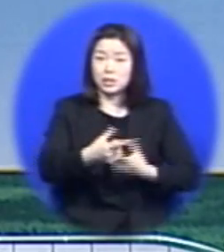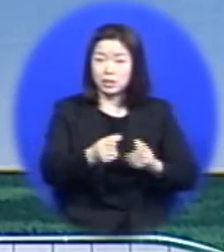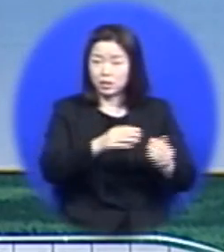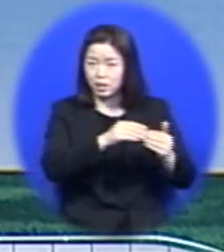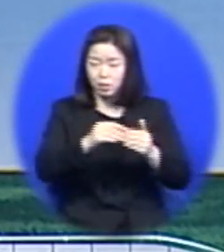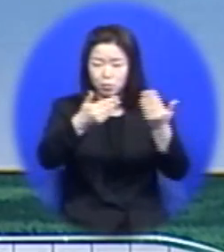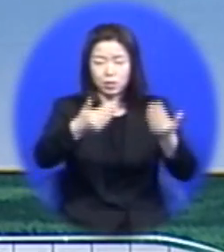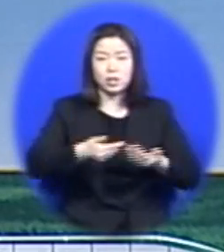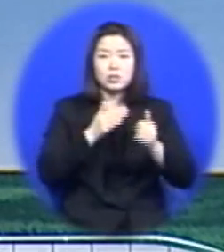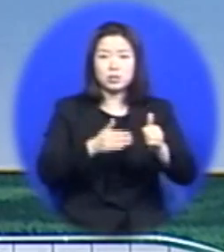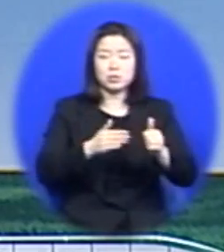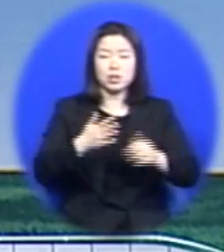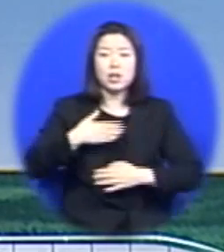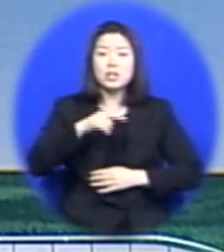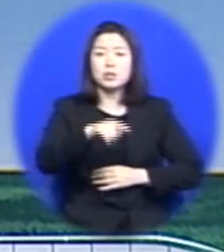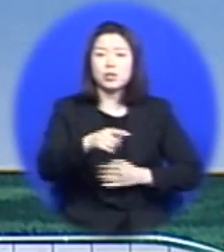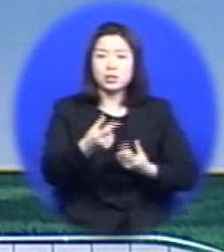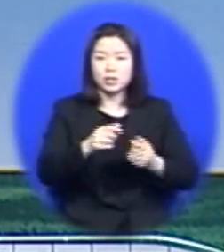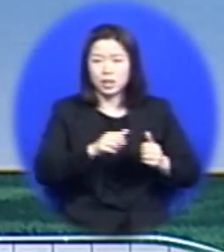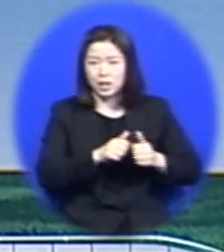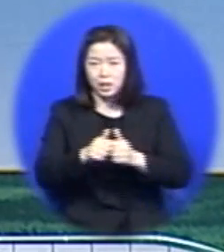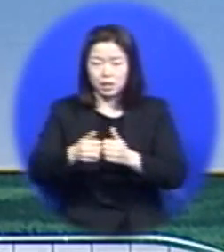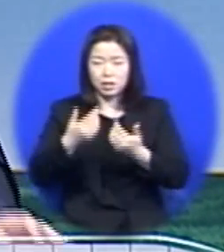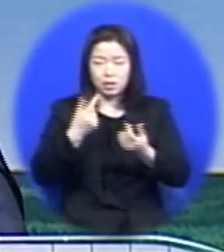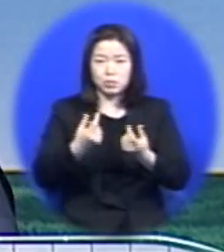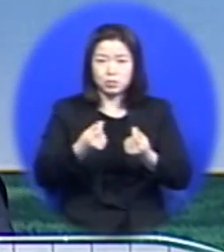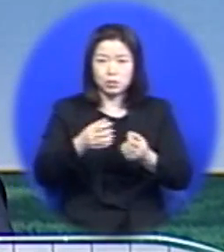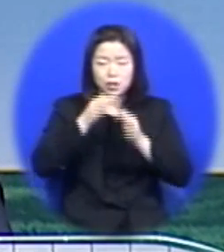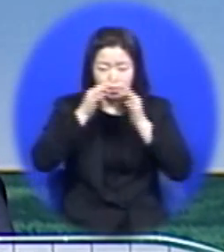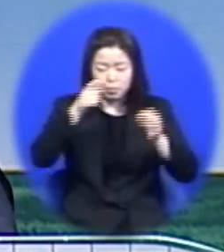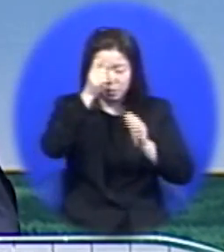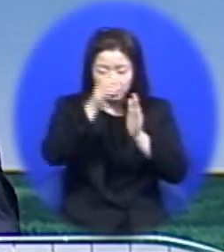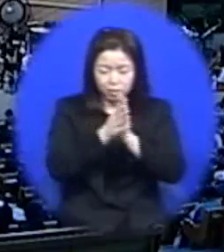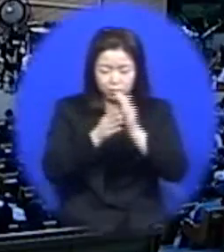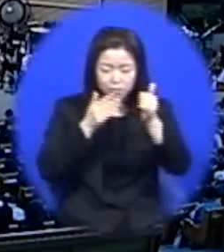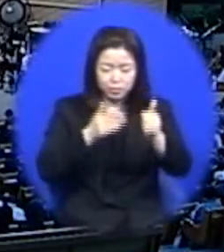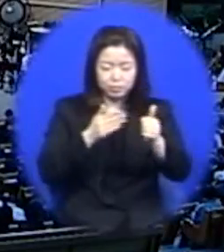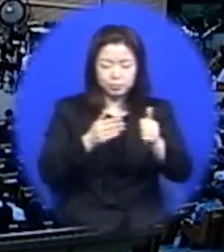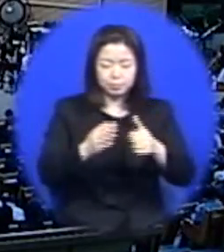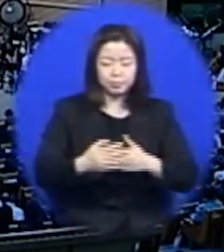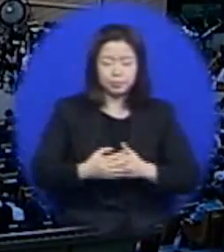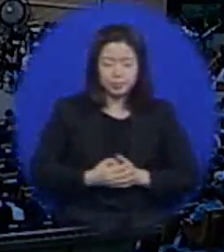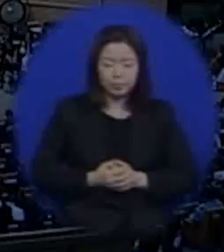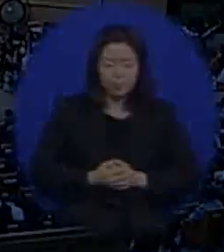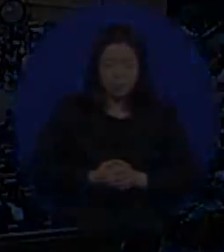주옵소서. 저를 그렇게 이끌어 주옵소서. 통성으로 기도하겠습니다. 은혜와 사랑이 충만하신 아버지 하나님.